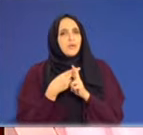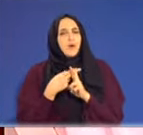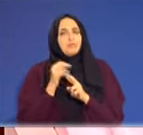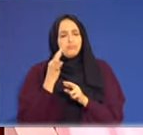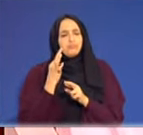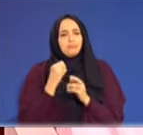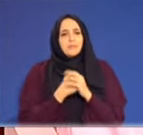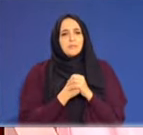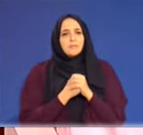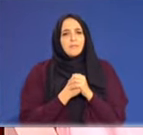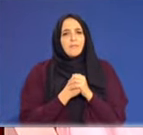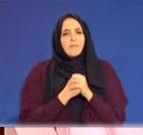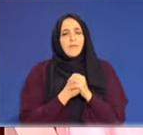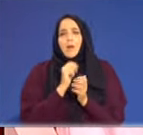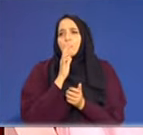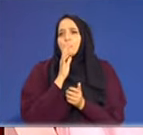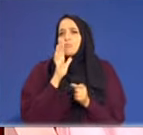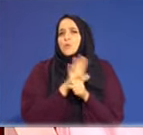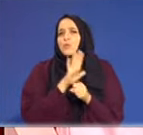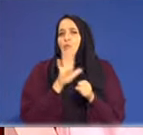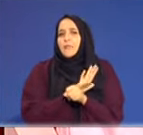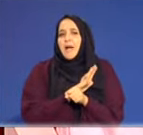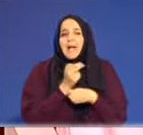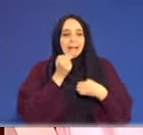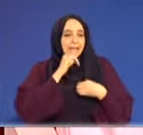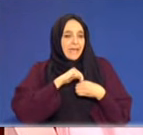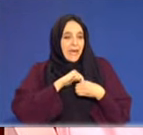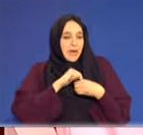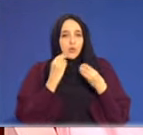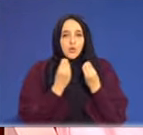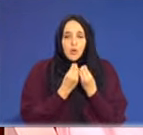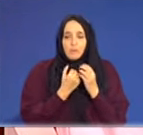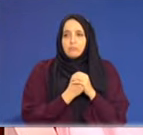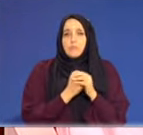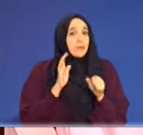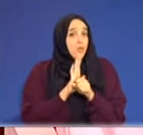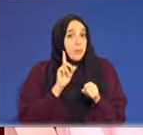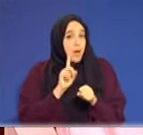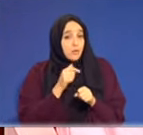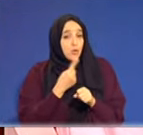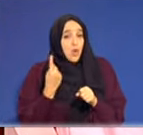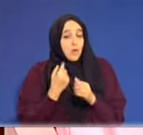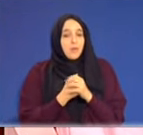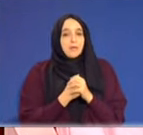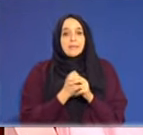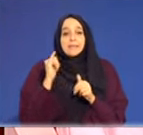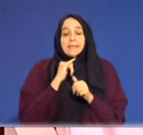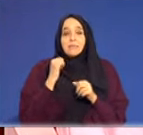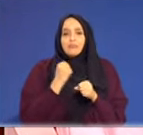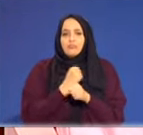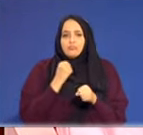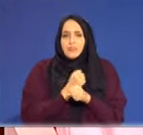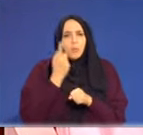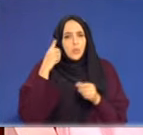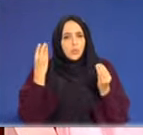نجات، لا تكفي نية الصلح والإصلاح، بل السائر في طريق